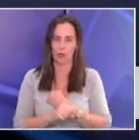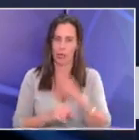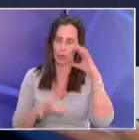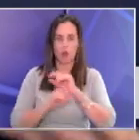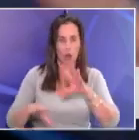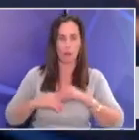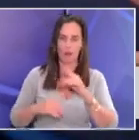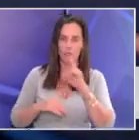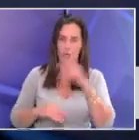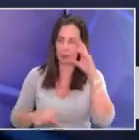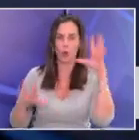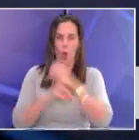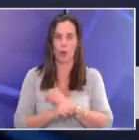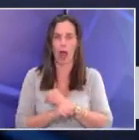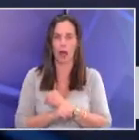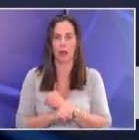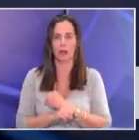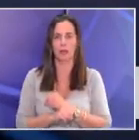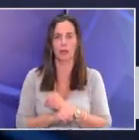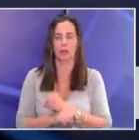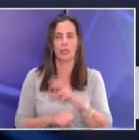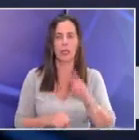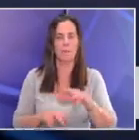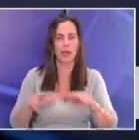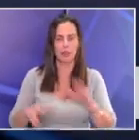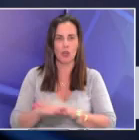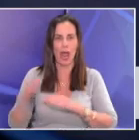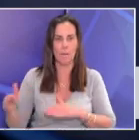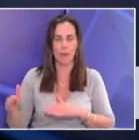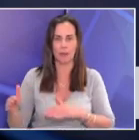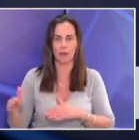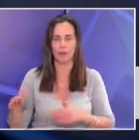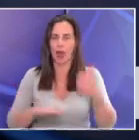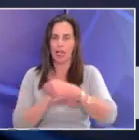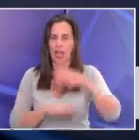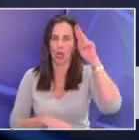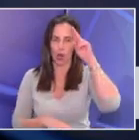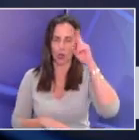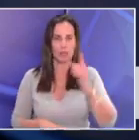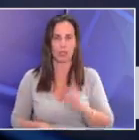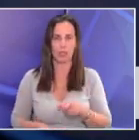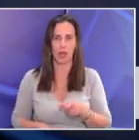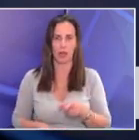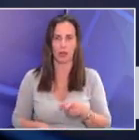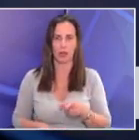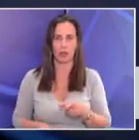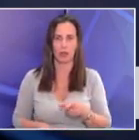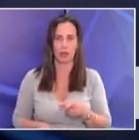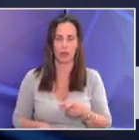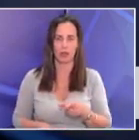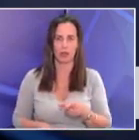שאני לא מסכימה איתה, אבל יש להם לפחות תפיסת עולם, ייווצר מצב שהימין הישראלי, נגיד הנהגת הליכוד, תצטרך